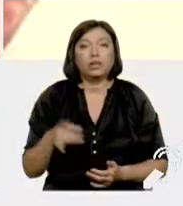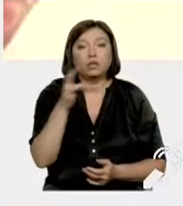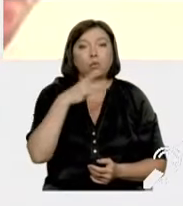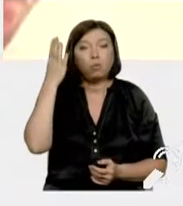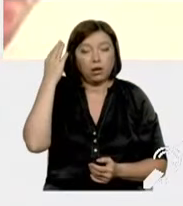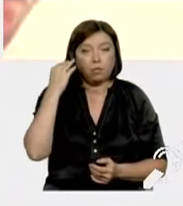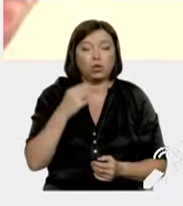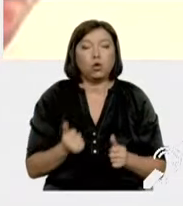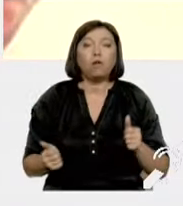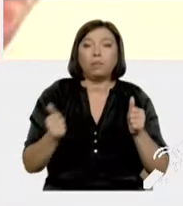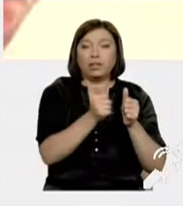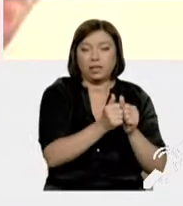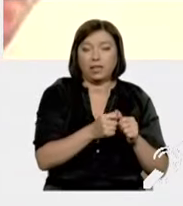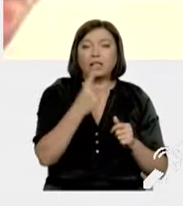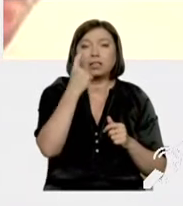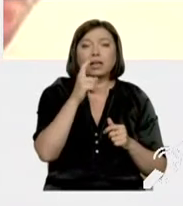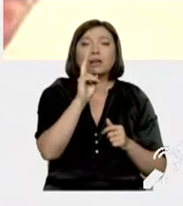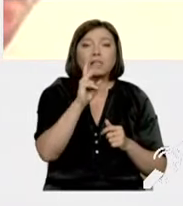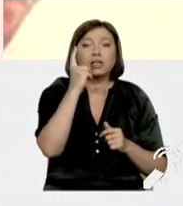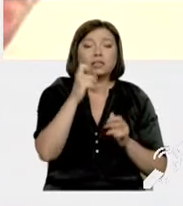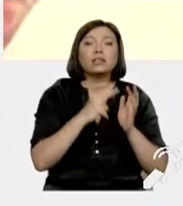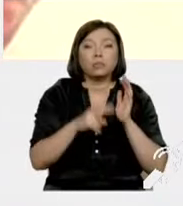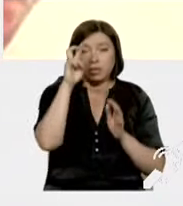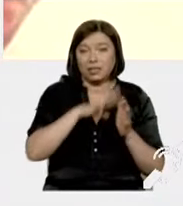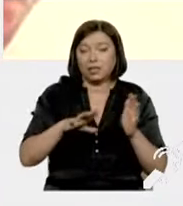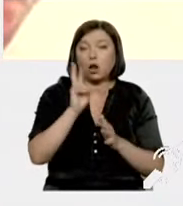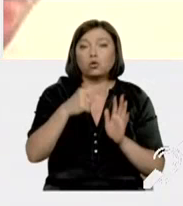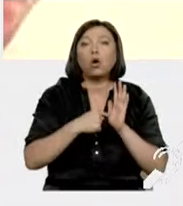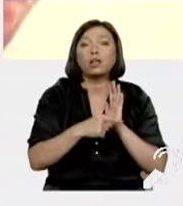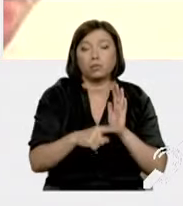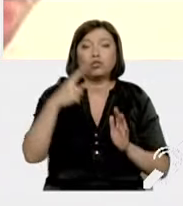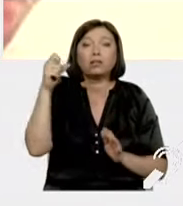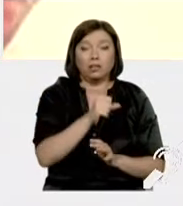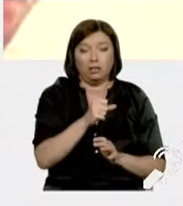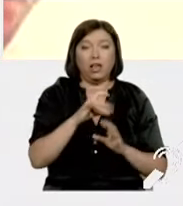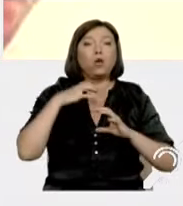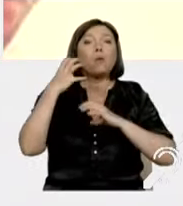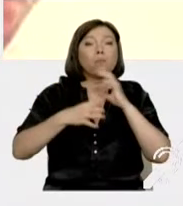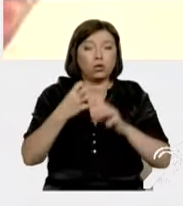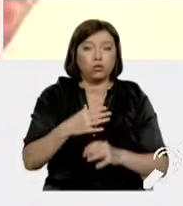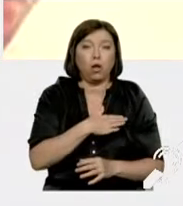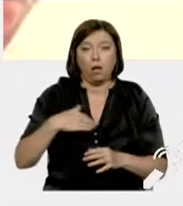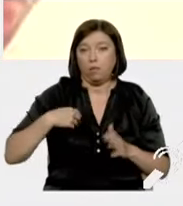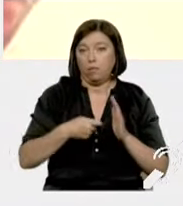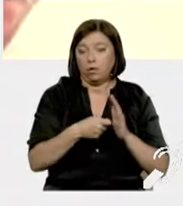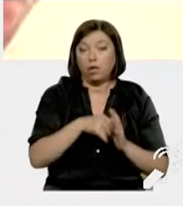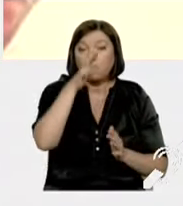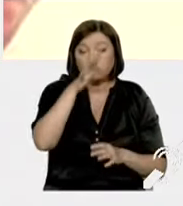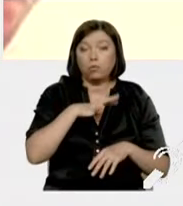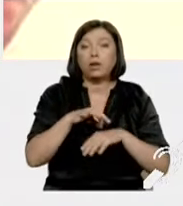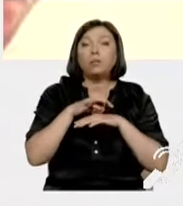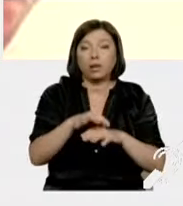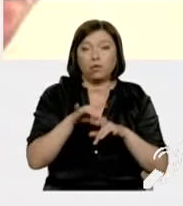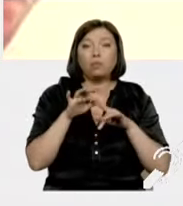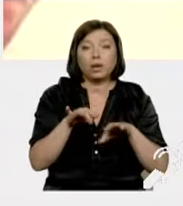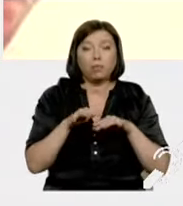Republica Moldova se alătură celor peste 170 de țări care marchează Săptămâna Mondială a Alăptării. La Chișinău a fost organizat